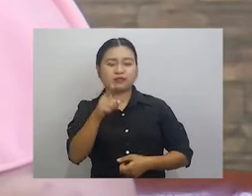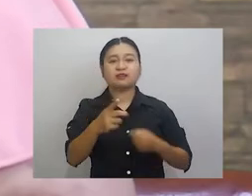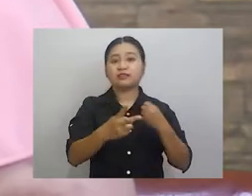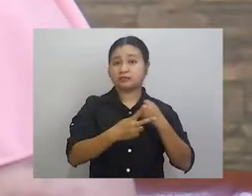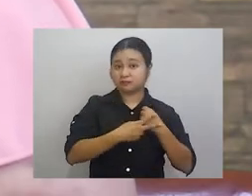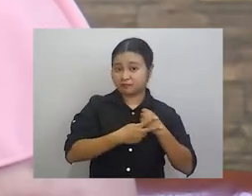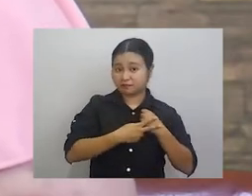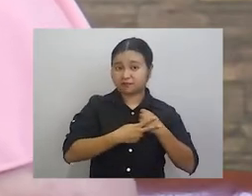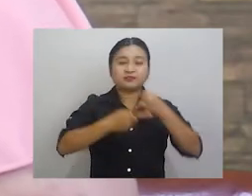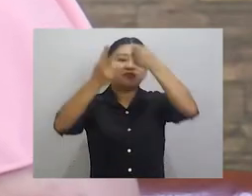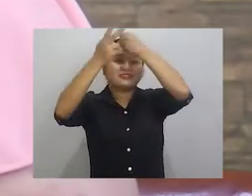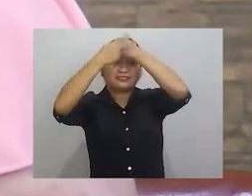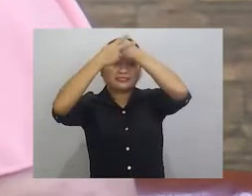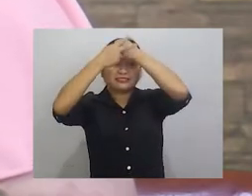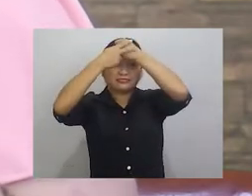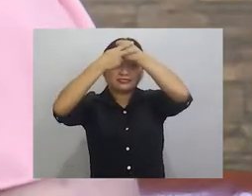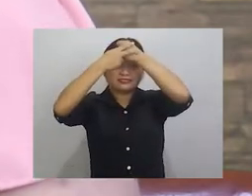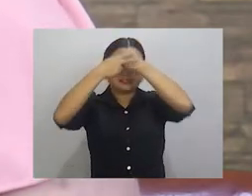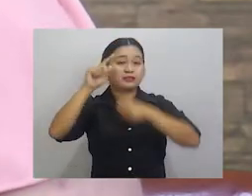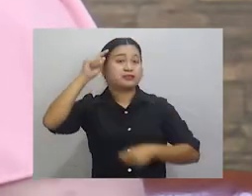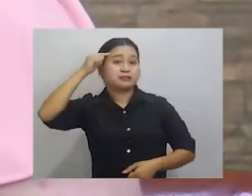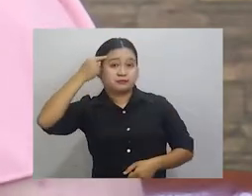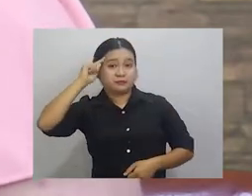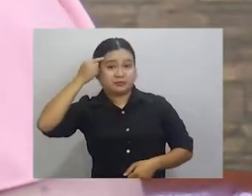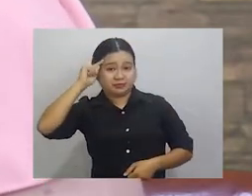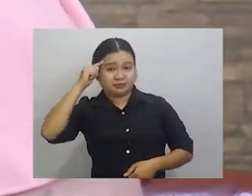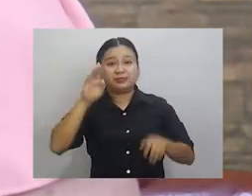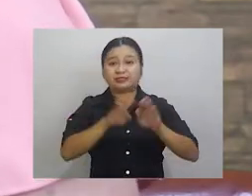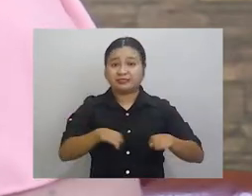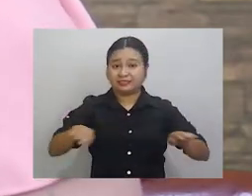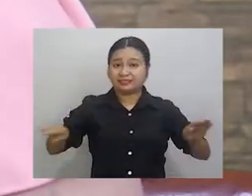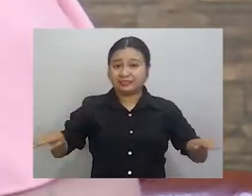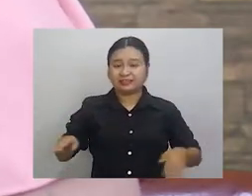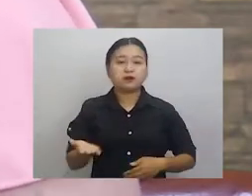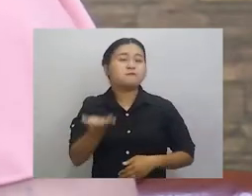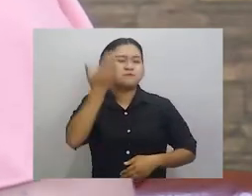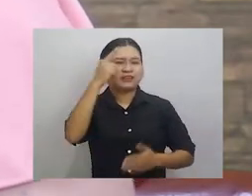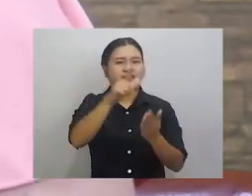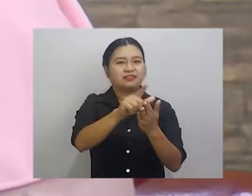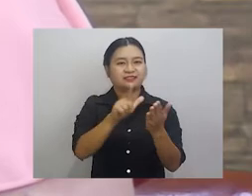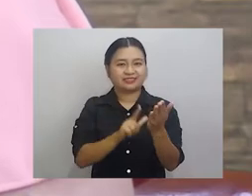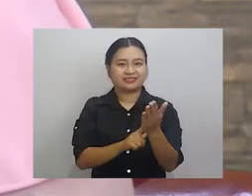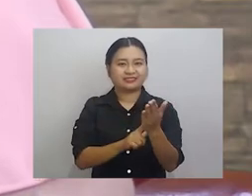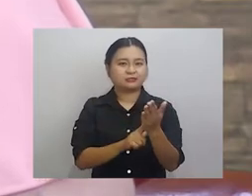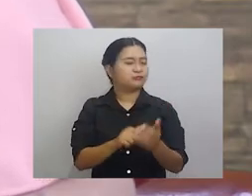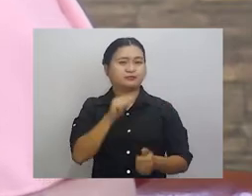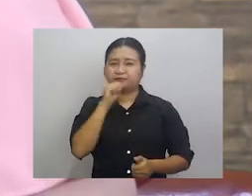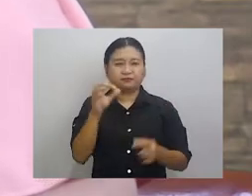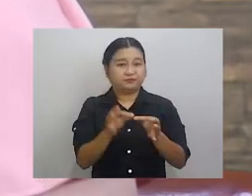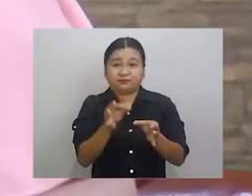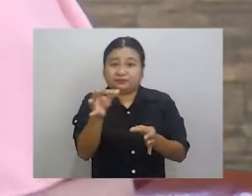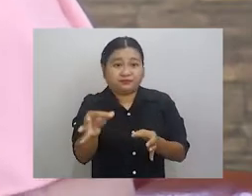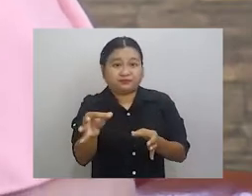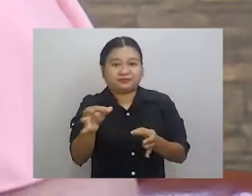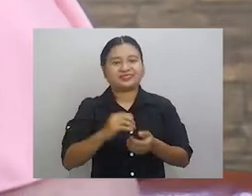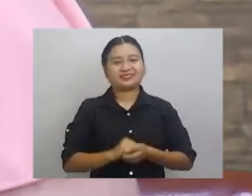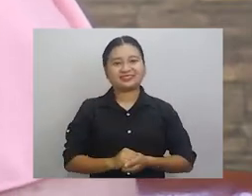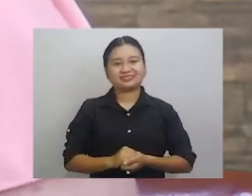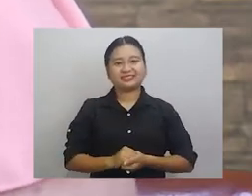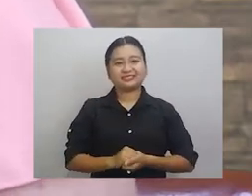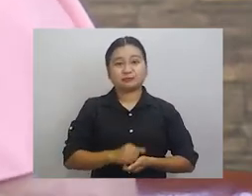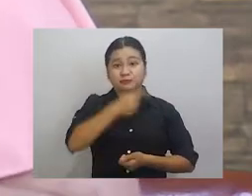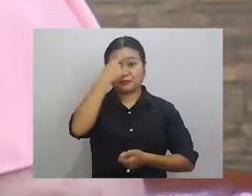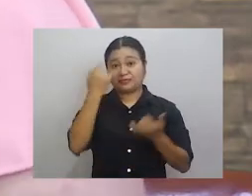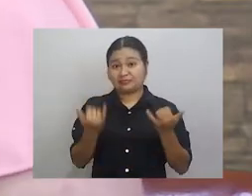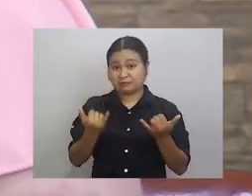sa puso at isip ng ating madlang bata ang nakaraan nating aralin. Natin patatagalin pa dahil sa aralin